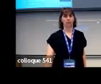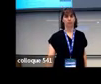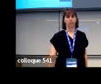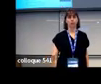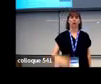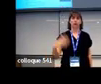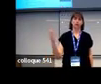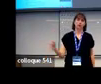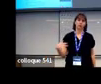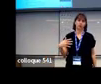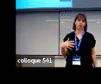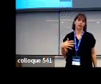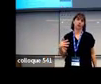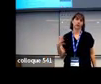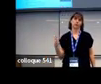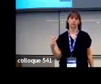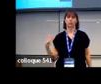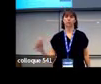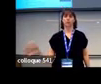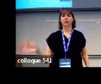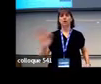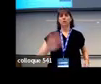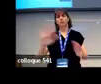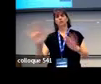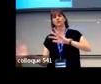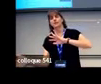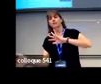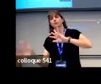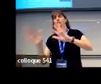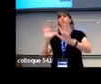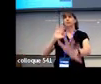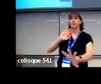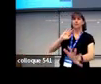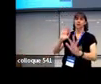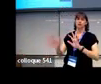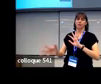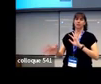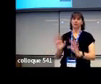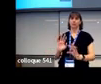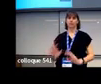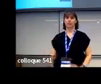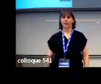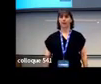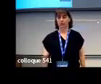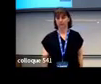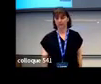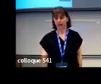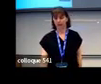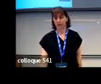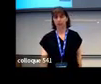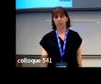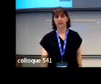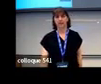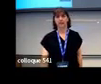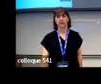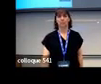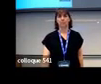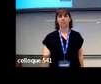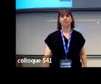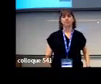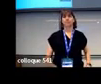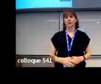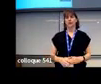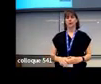aller plus loin ou voir l'original en anglais, des choses comme ça. Quand on a du texte, on a souvent des images. On essaie d'avoir différents modes de